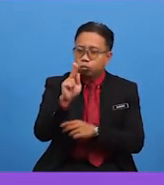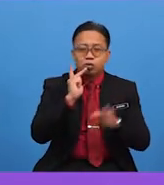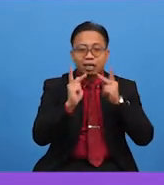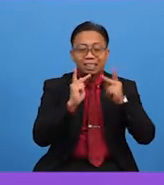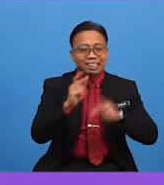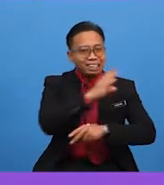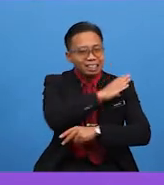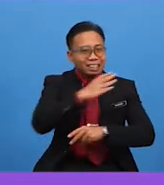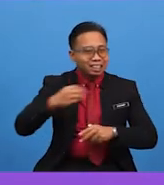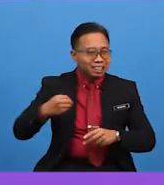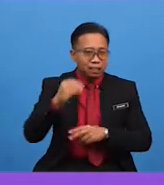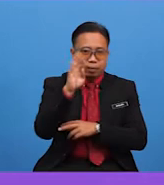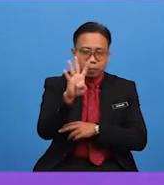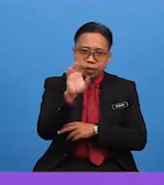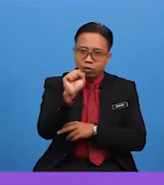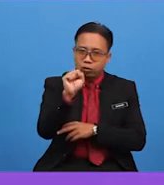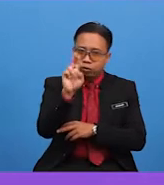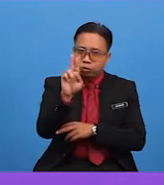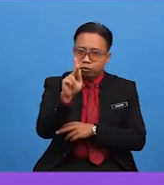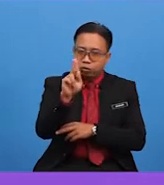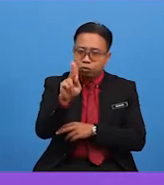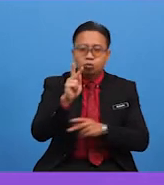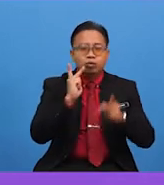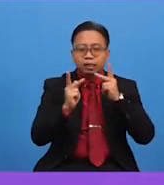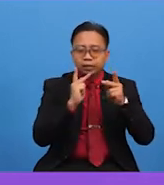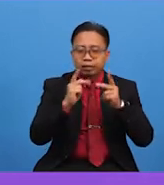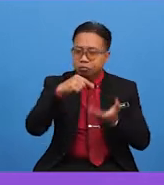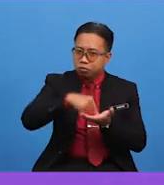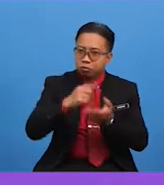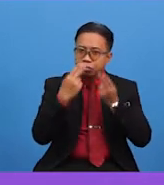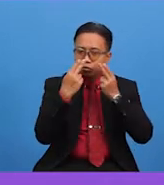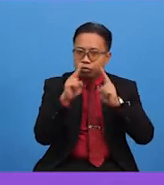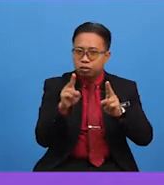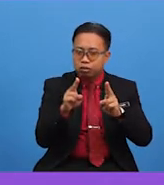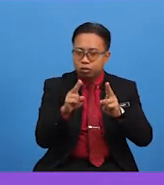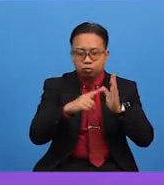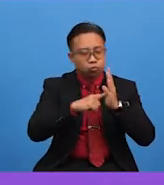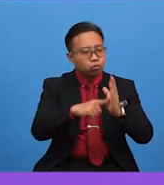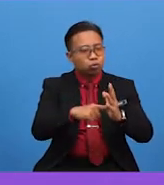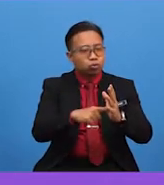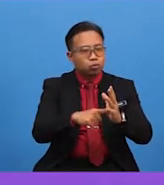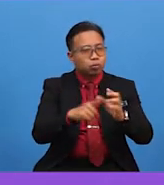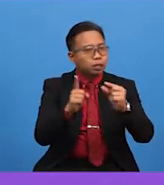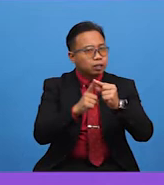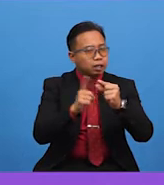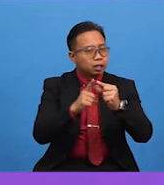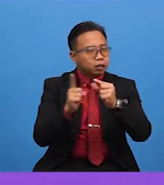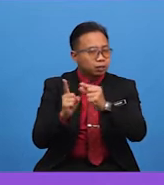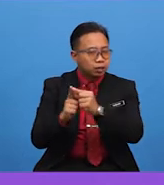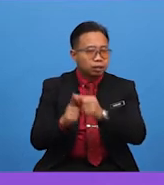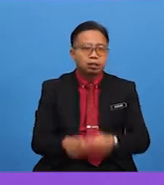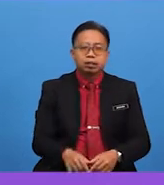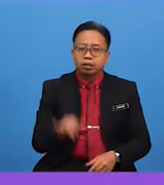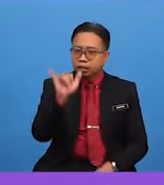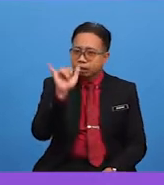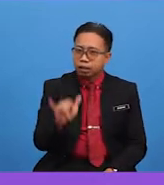dan perkataan empat suku kata. Di sini, ustazah mempamerkan